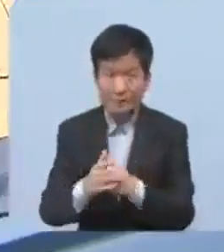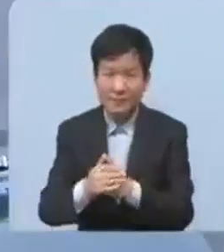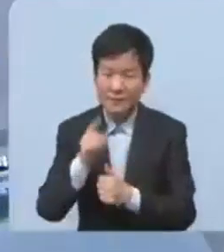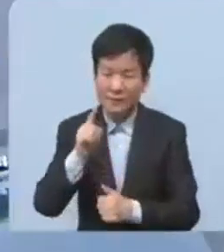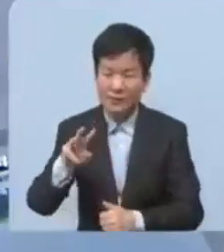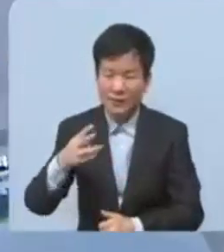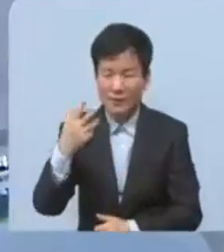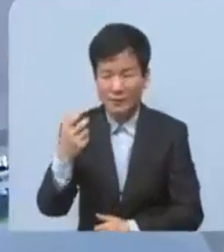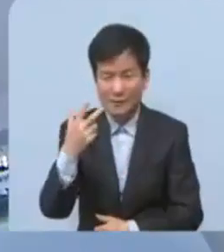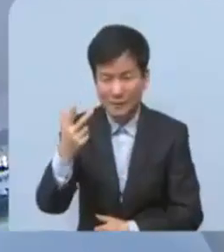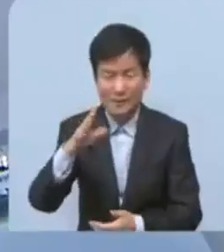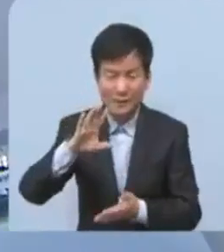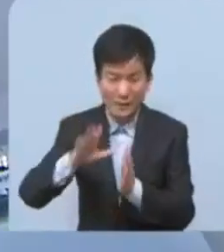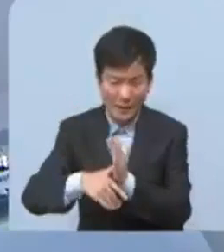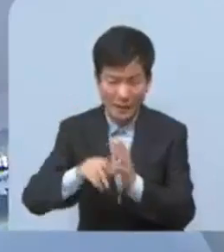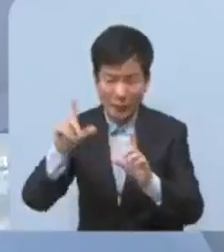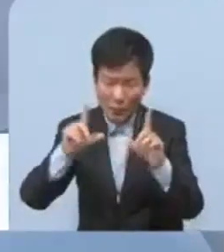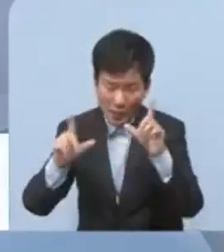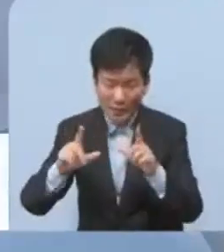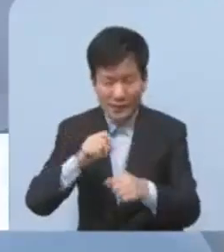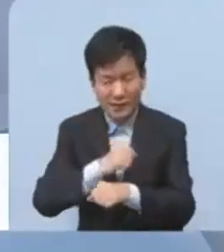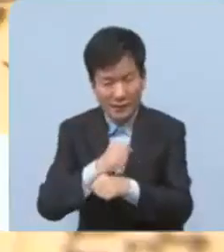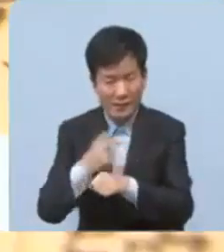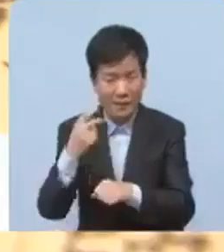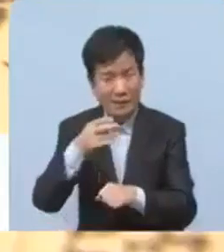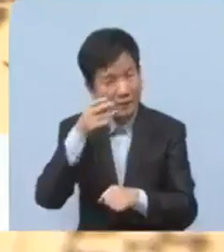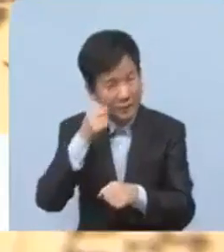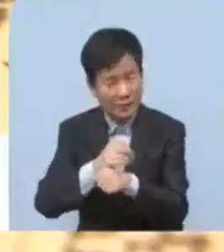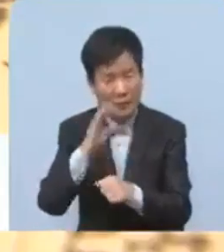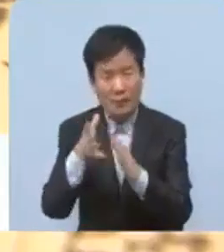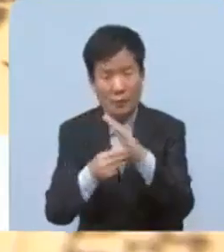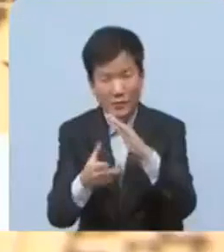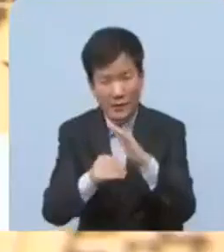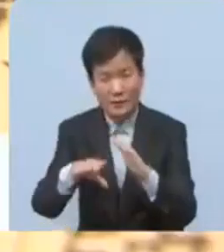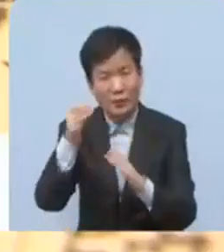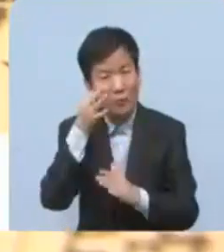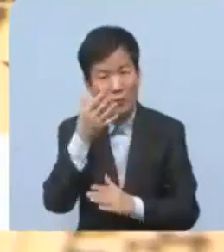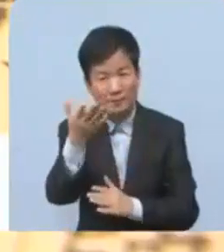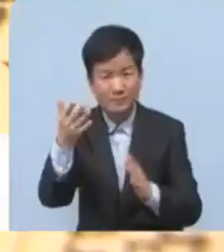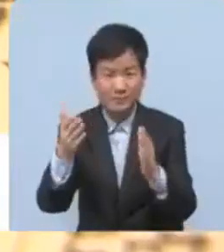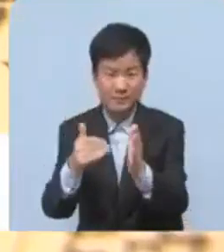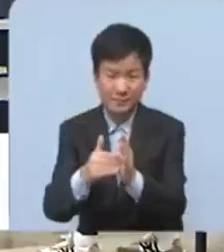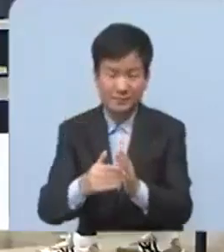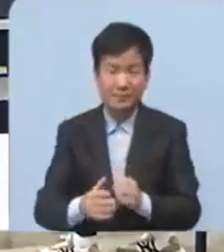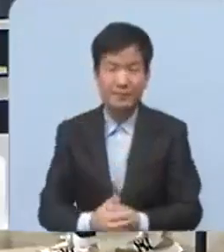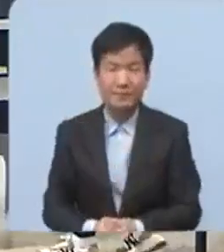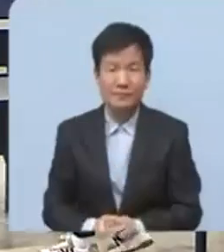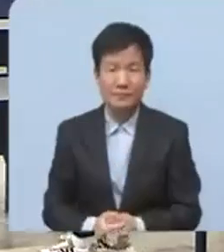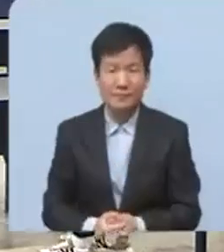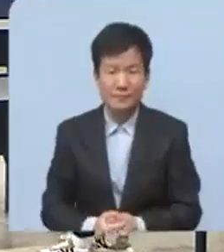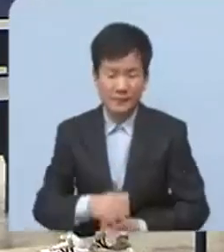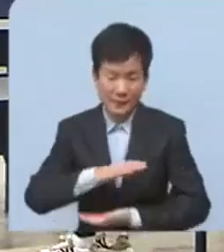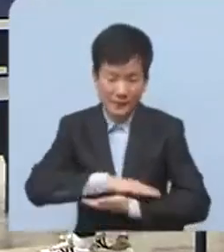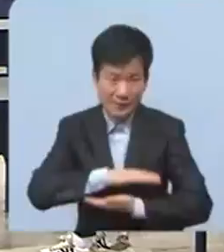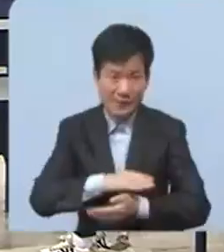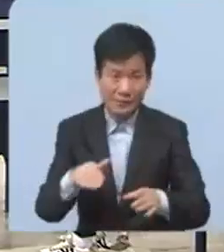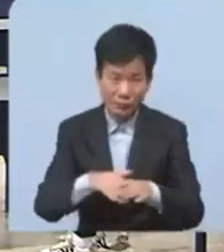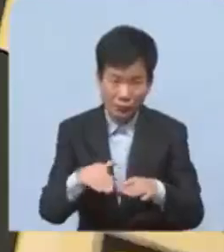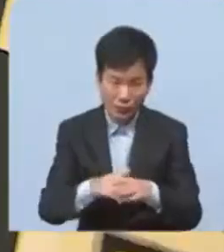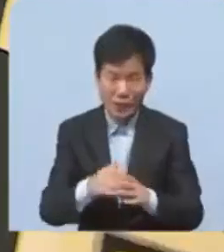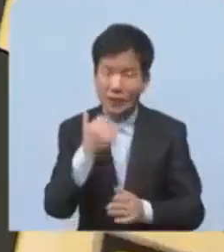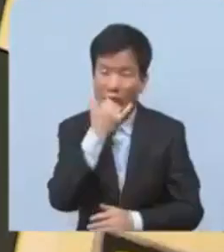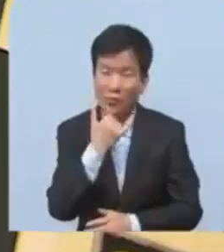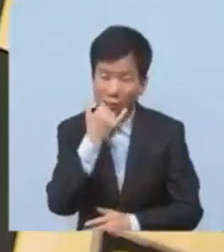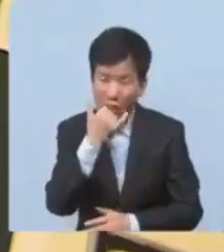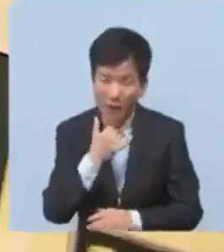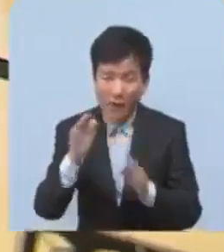1377년 에 인쇄된 상태를 추정의 재현 한복 보니 일반에 처음 공개됐습니다 또 인쇄 문화의 보고인 독일